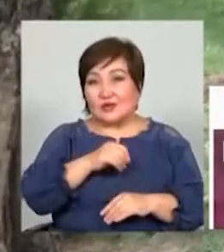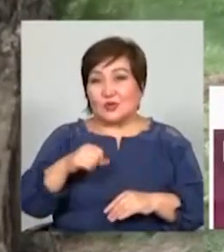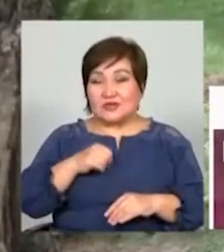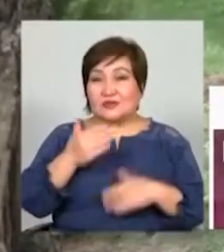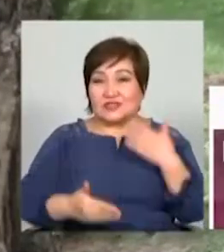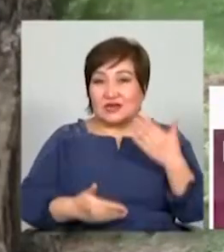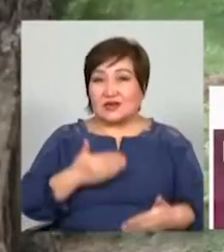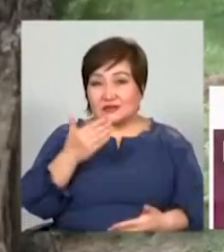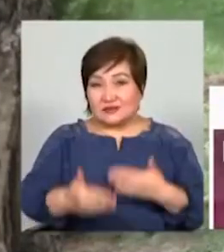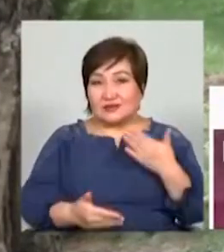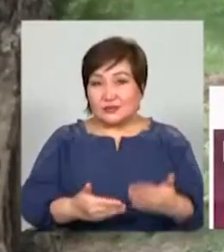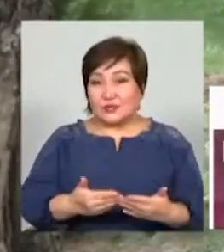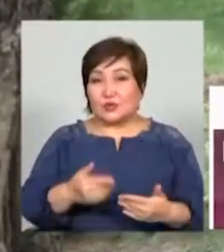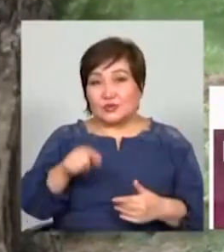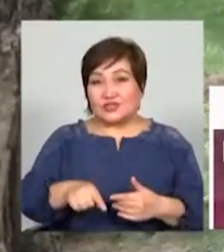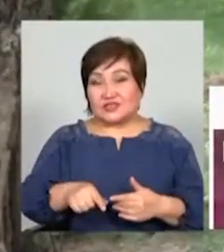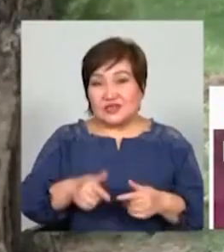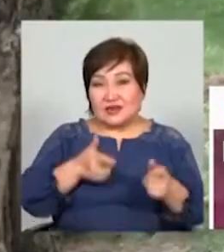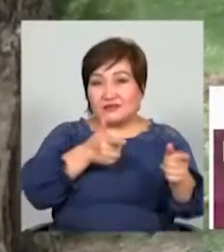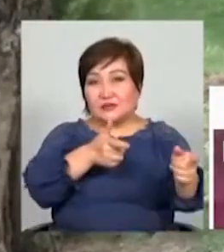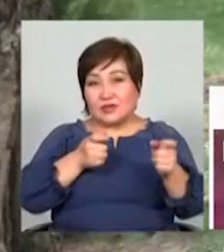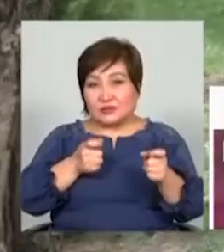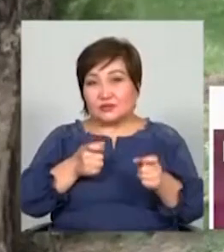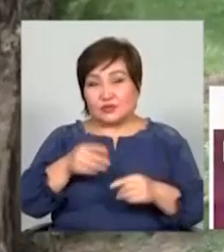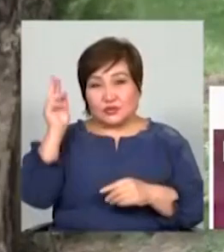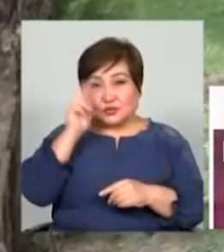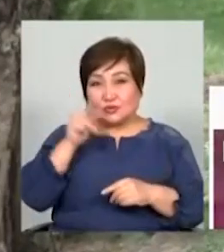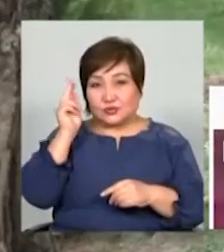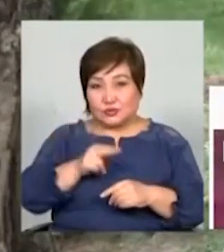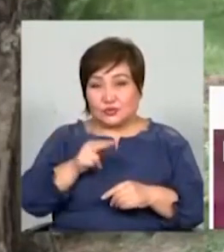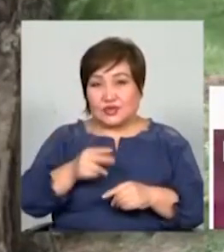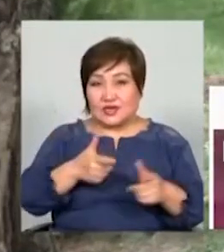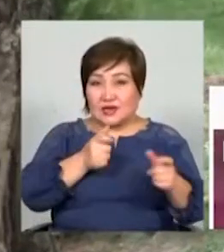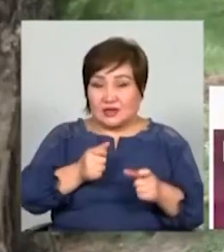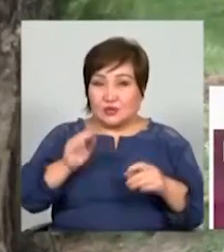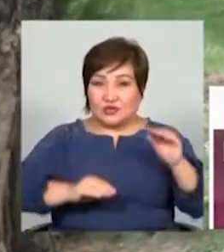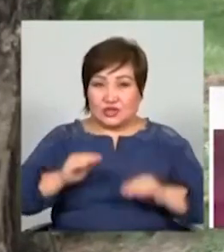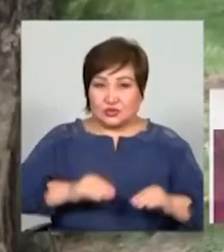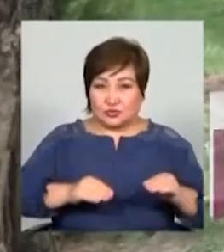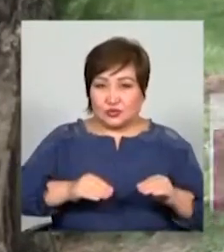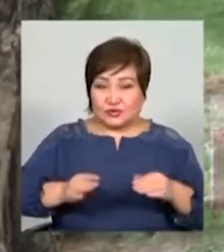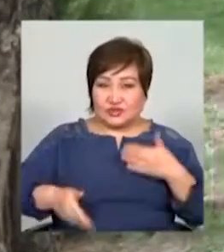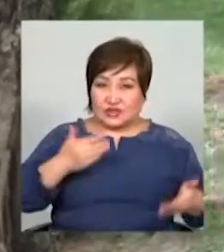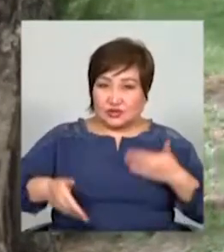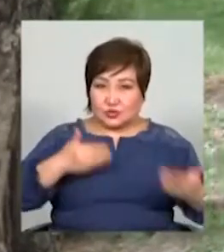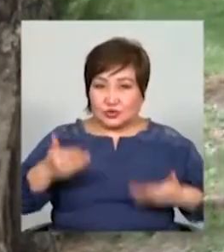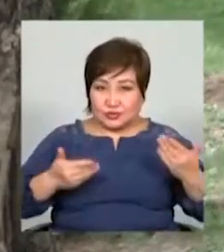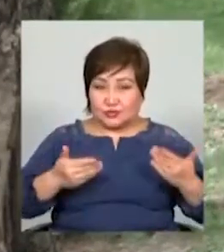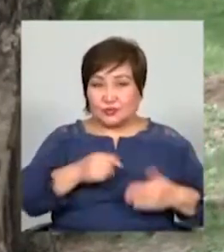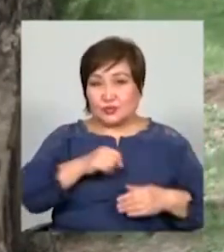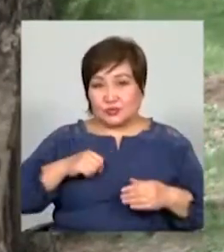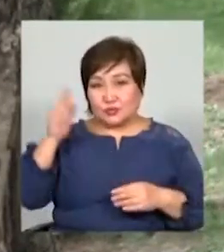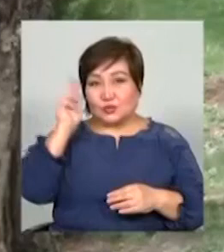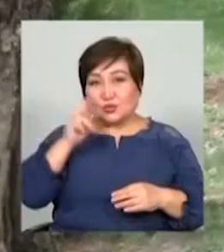жақтан автомат атуды үйрендім, қару жинақтауды және де шашуды үйрендім.